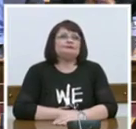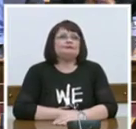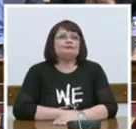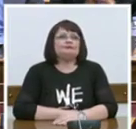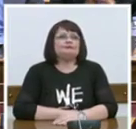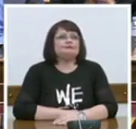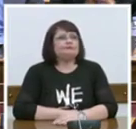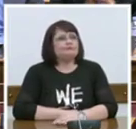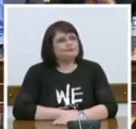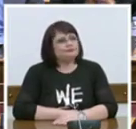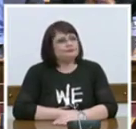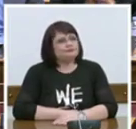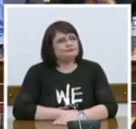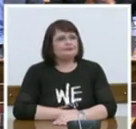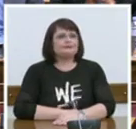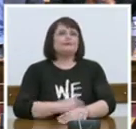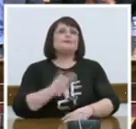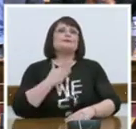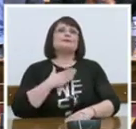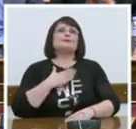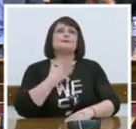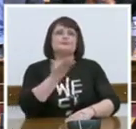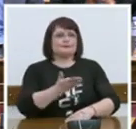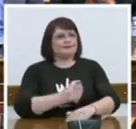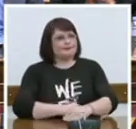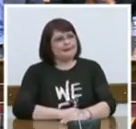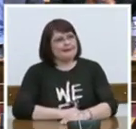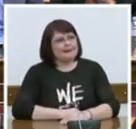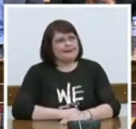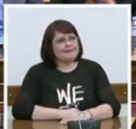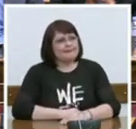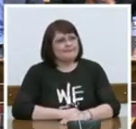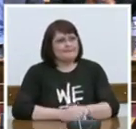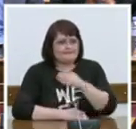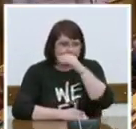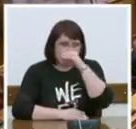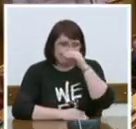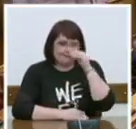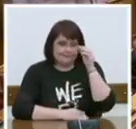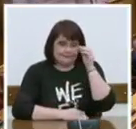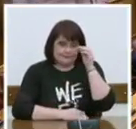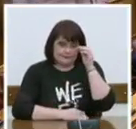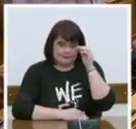Και εμείς ευχαριστούμε τον κύριο Νατσιό για την πρώτη του αυτή εμφάνιση και για την τήρηση